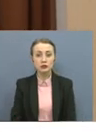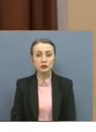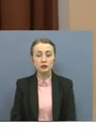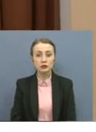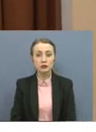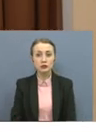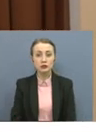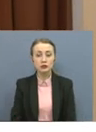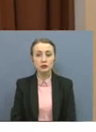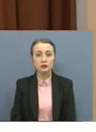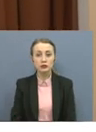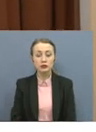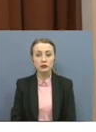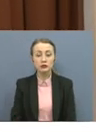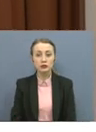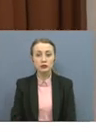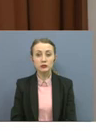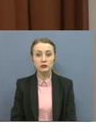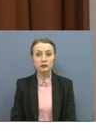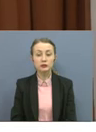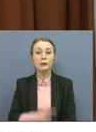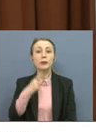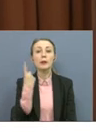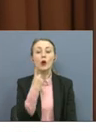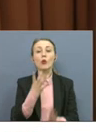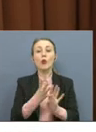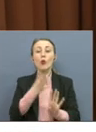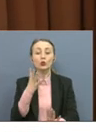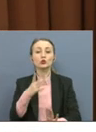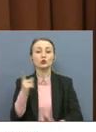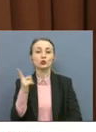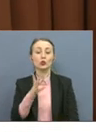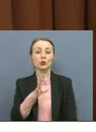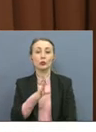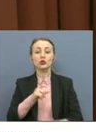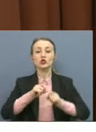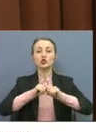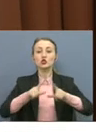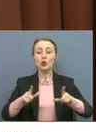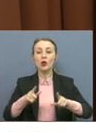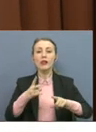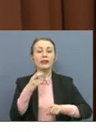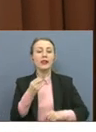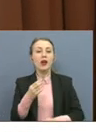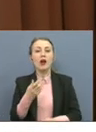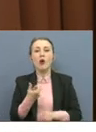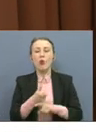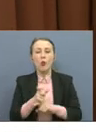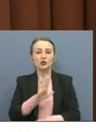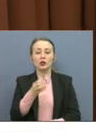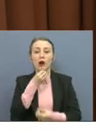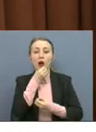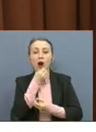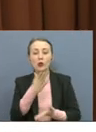жағдайы мәз емес, сондықтан жөндеу жұмыстарын жоспарлау қажет. Нысанды жөндеу бойынша жобалық сметалық құжат дайын. Ауыл ел бесігі